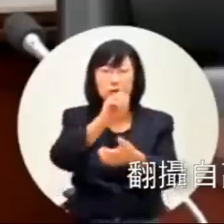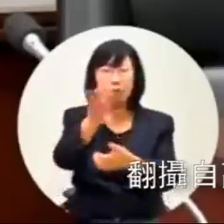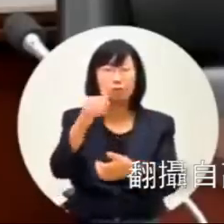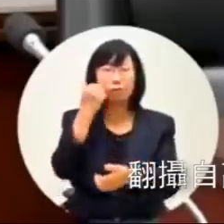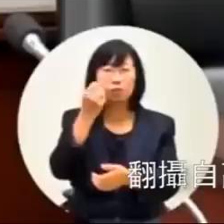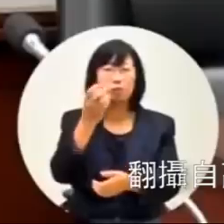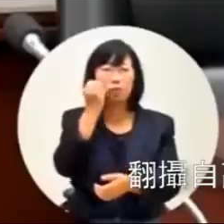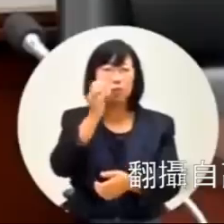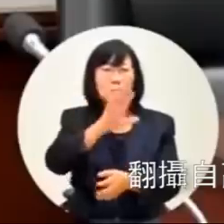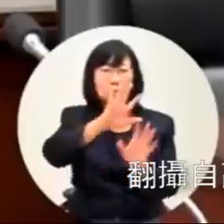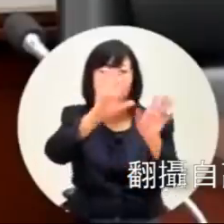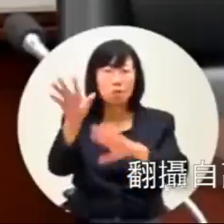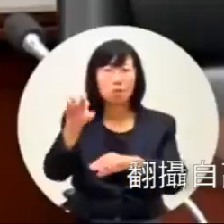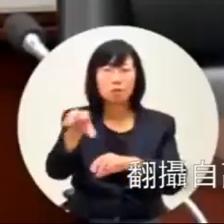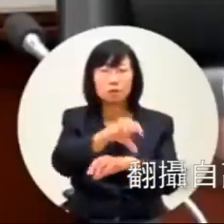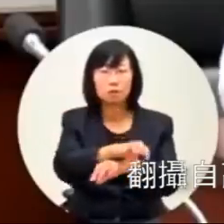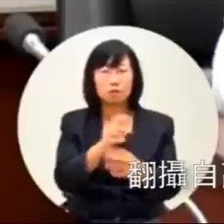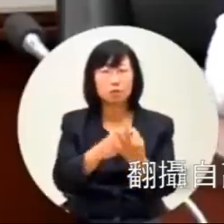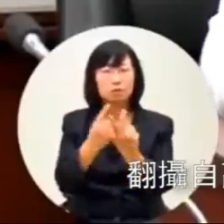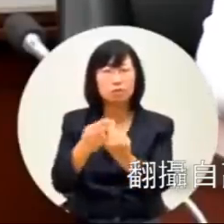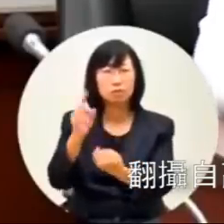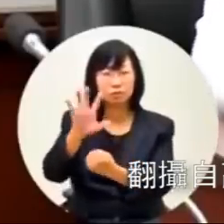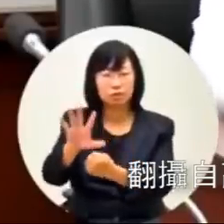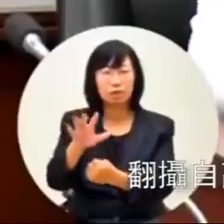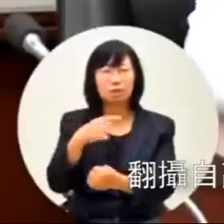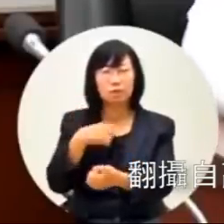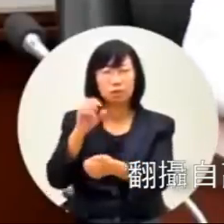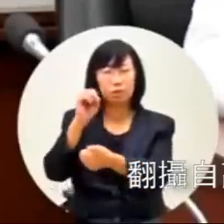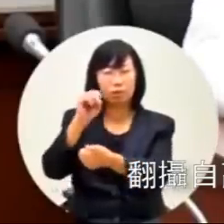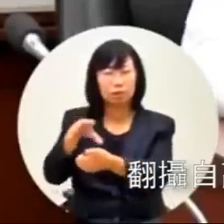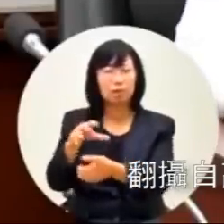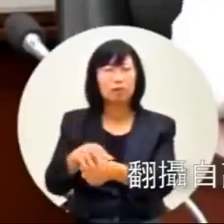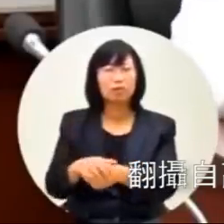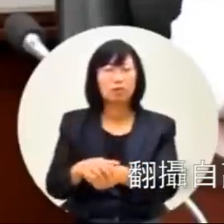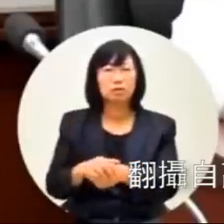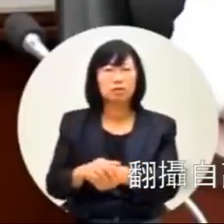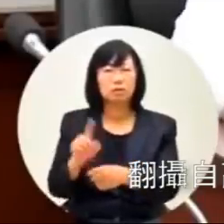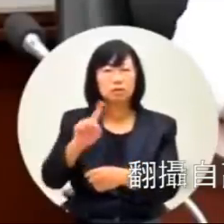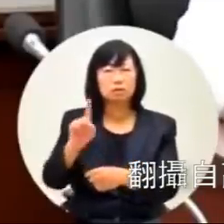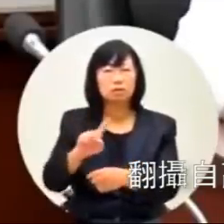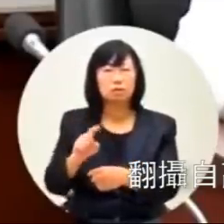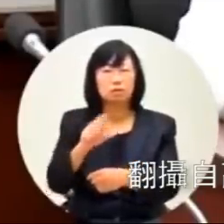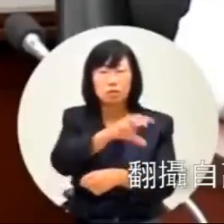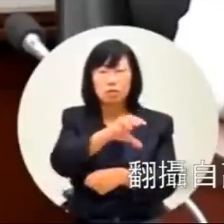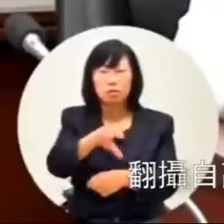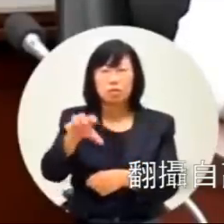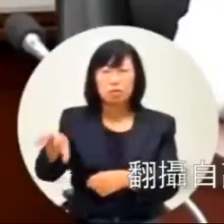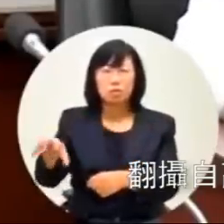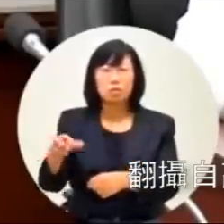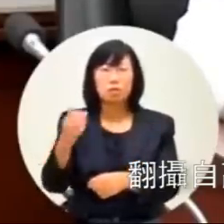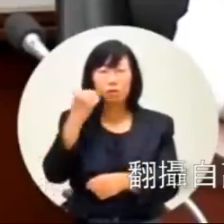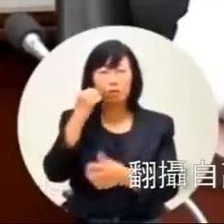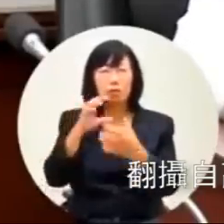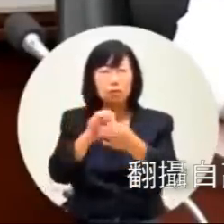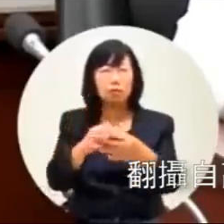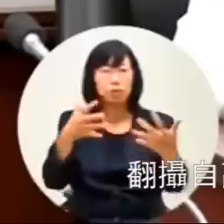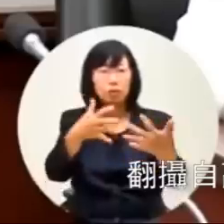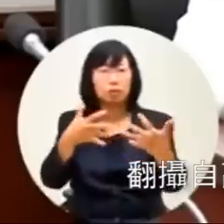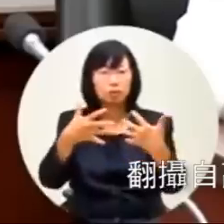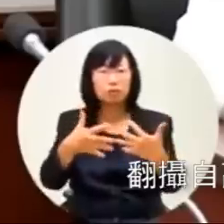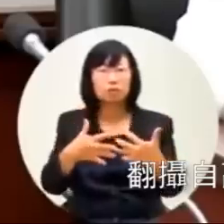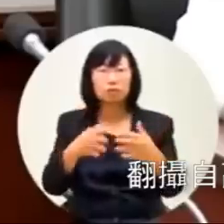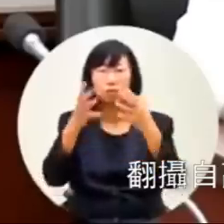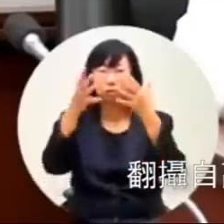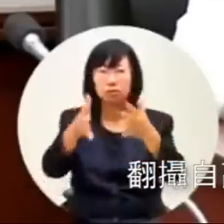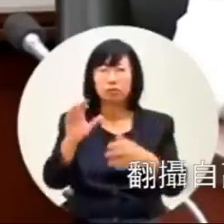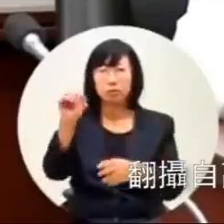吗？议长，我在这边我也要说，所有的局处在质询完针对议员的